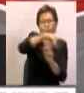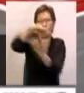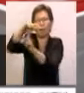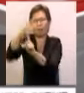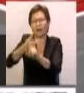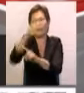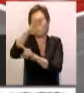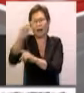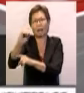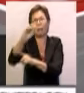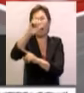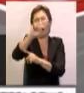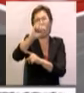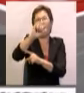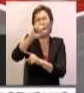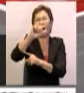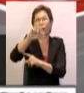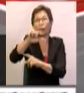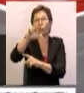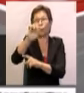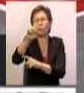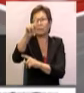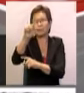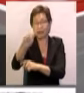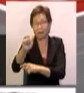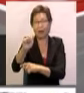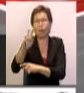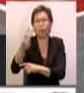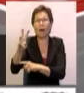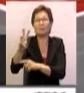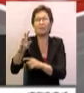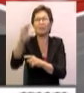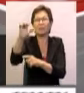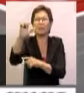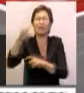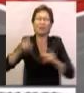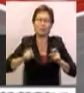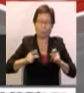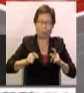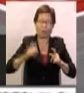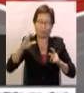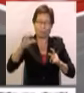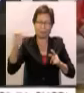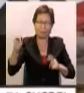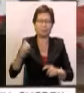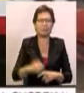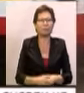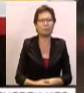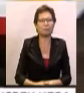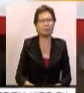daripada syarikat Agusta Westland Malaysia Seram Berhad. Zihra Zamri melaporkan.